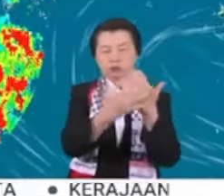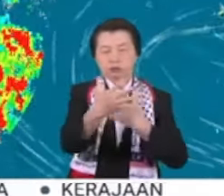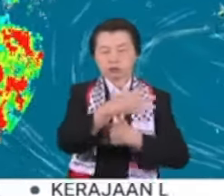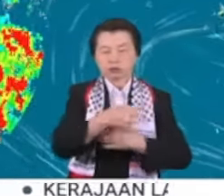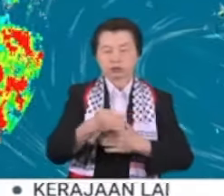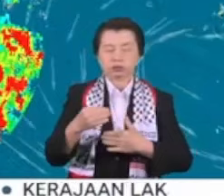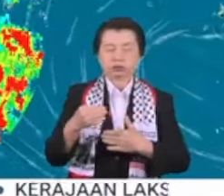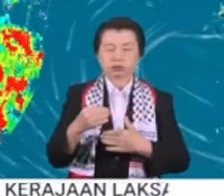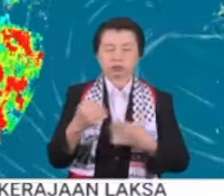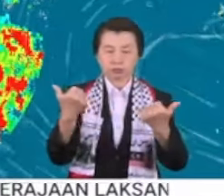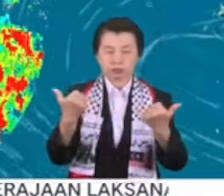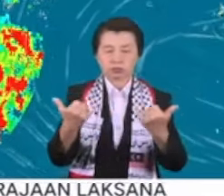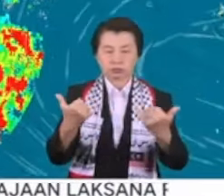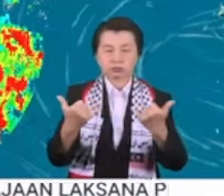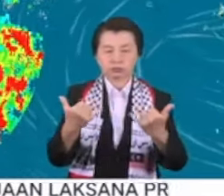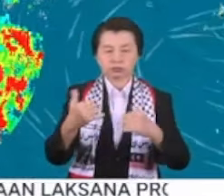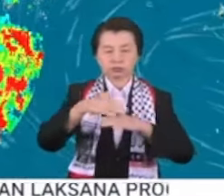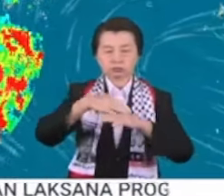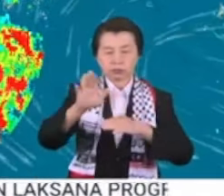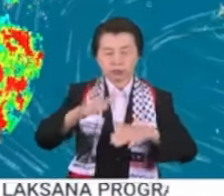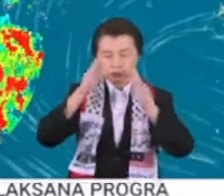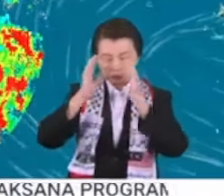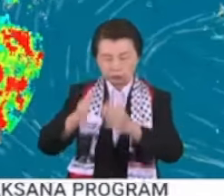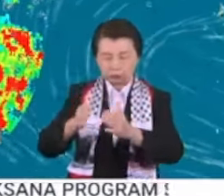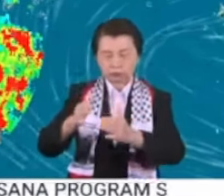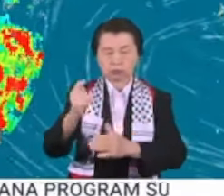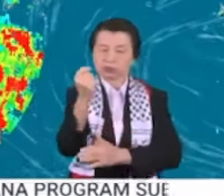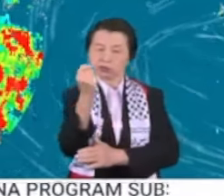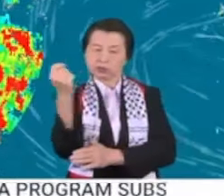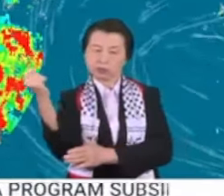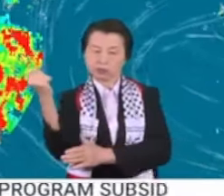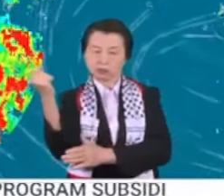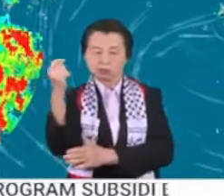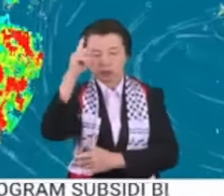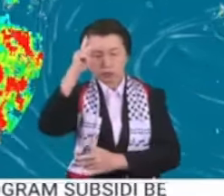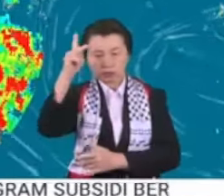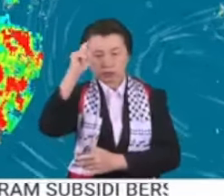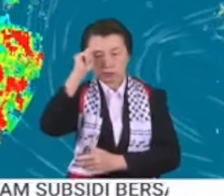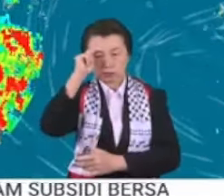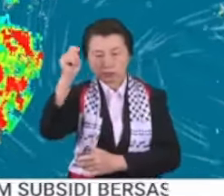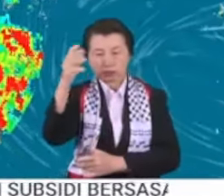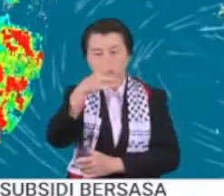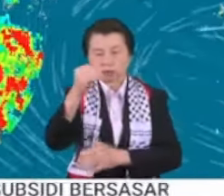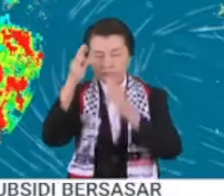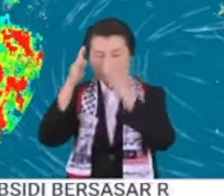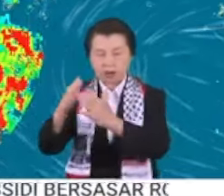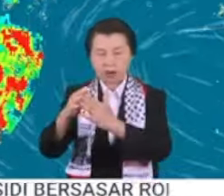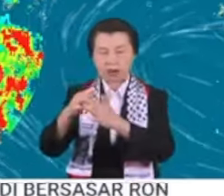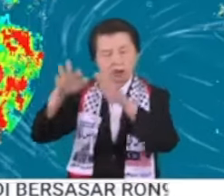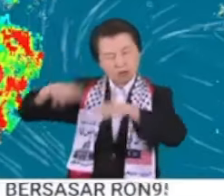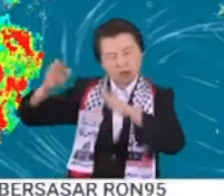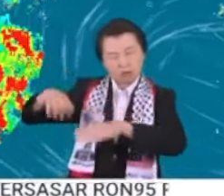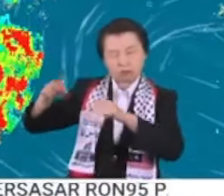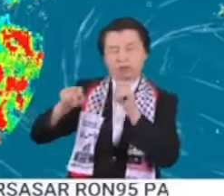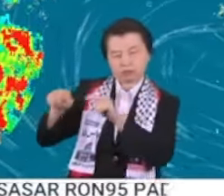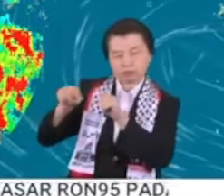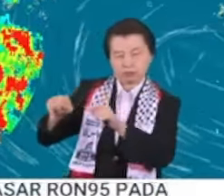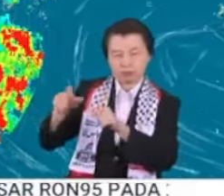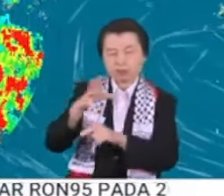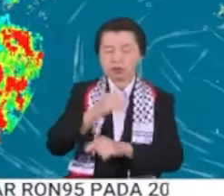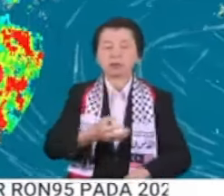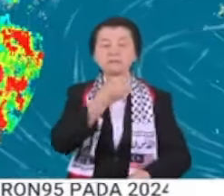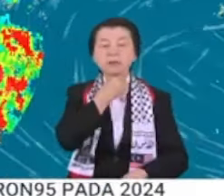Malaysia. Pada ketika ini, ianya lebih tertumpu di bahagian pantai timur, di negeri Kelantan, Terengganu dan juga Pahang. Dan begitu juga di